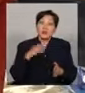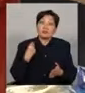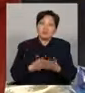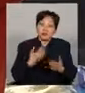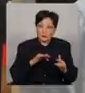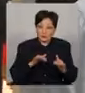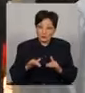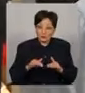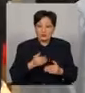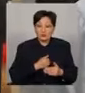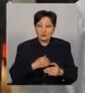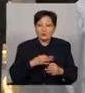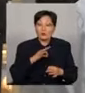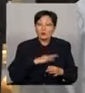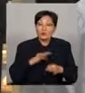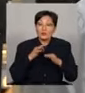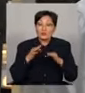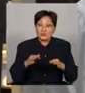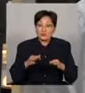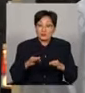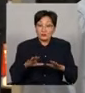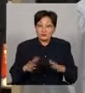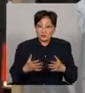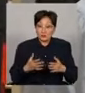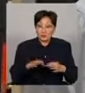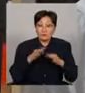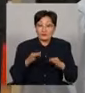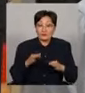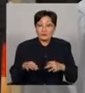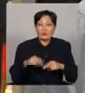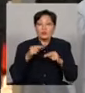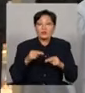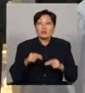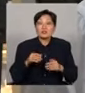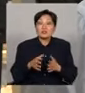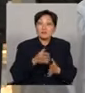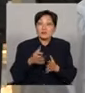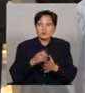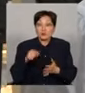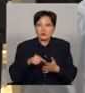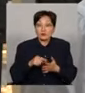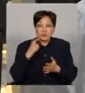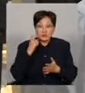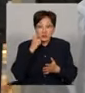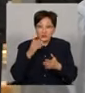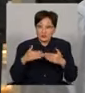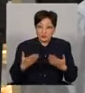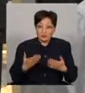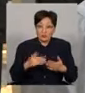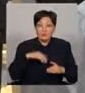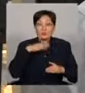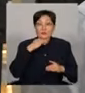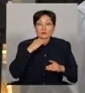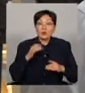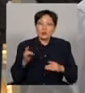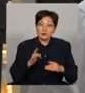Хочу, пользуясь случаем, сказать, обратиться к населению, что дефицита у нас в городе не имеется, достаточные